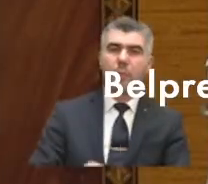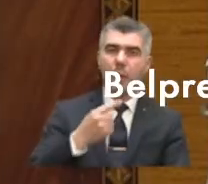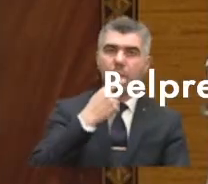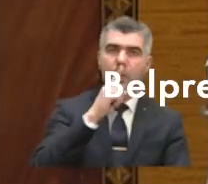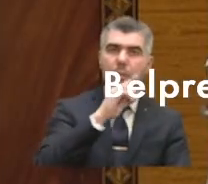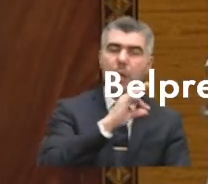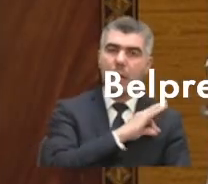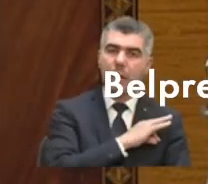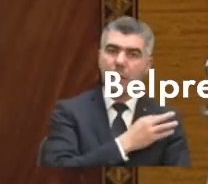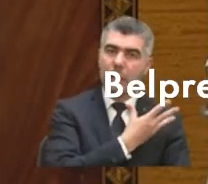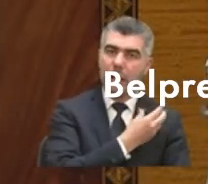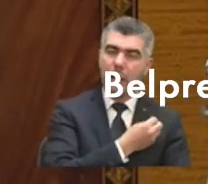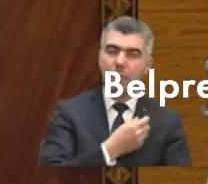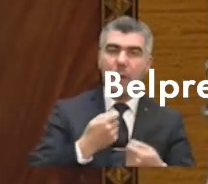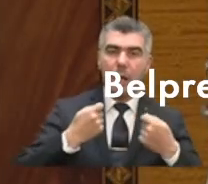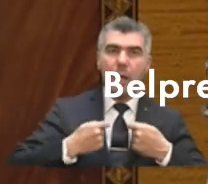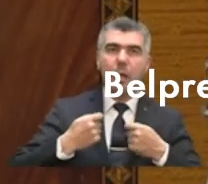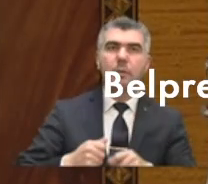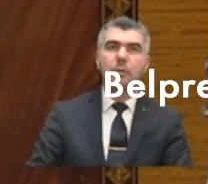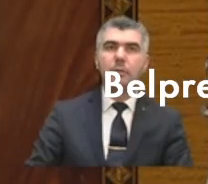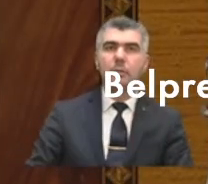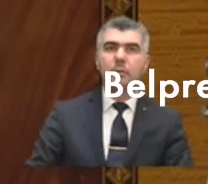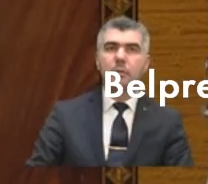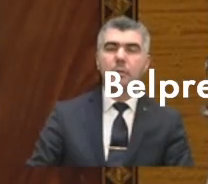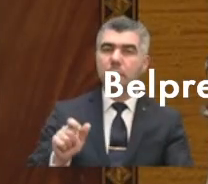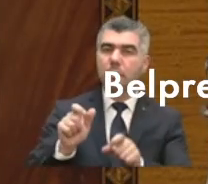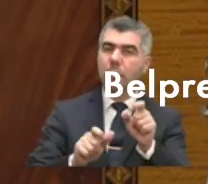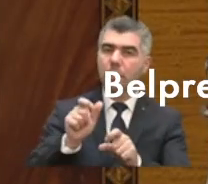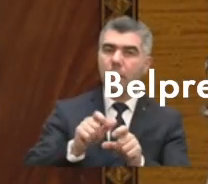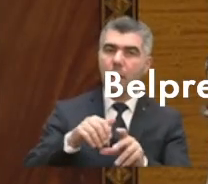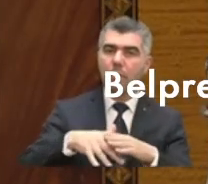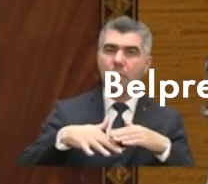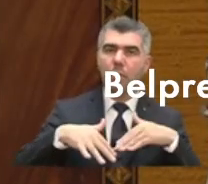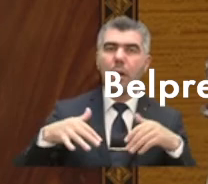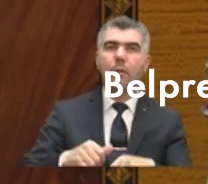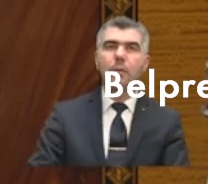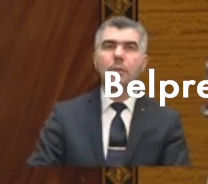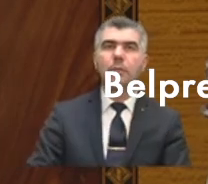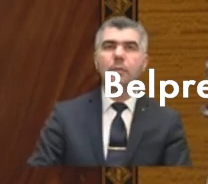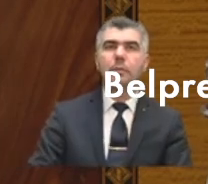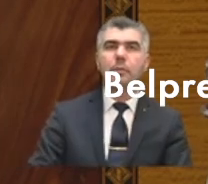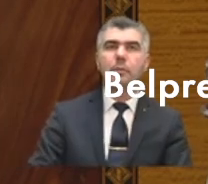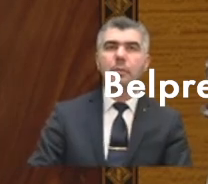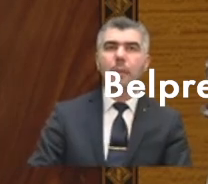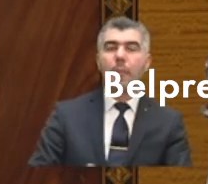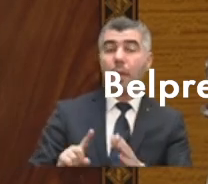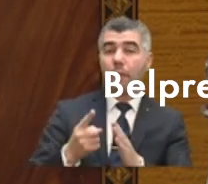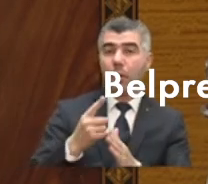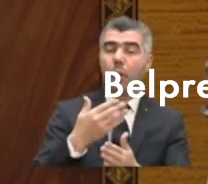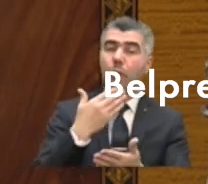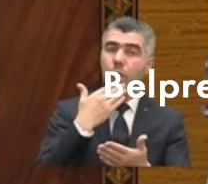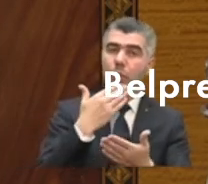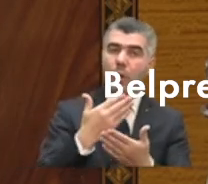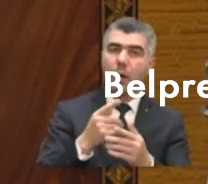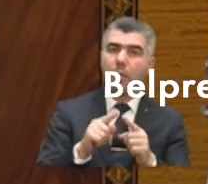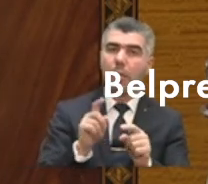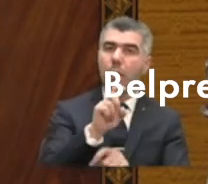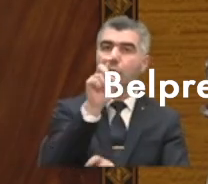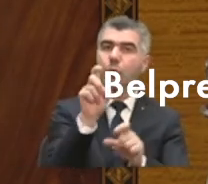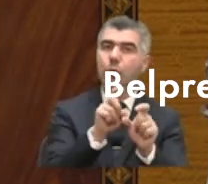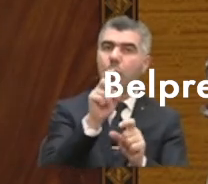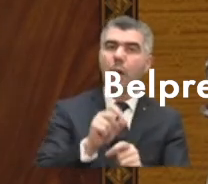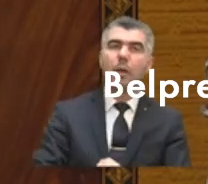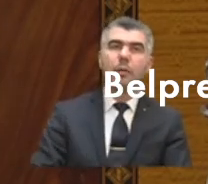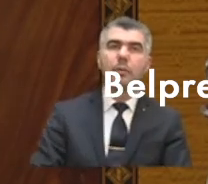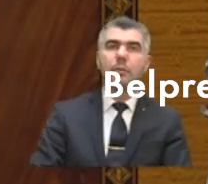بسم الله الرحمن الرحيم. سيد الرئيس، سيدات والسادة النواب المحترمون، أود أولا أشكركم على هذه الأسئلة اللي